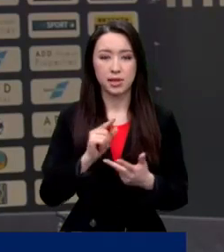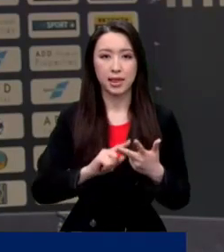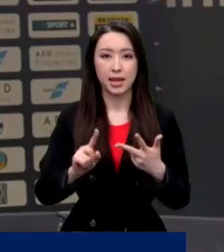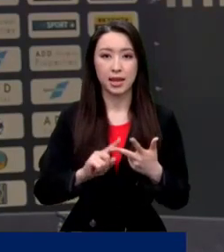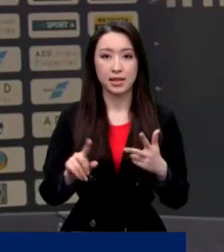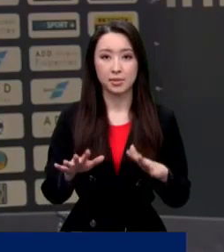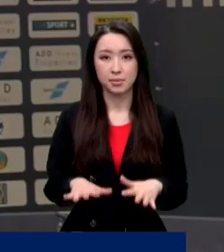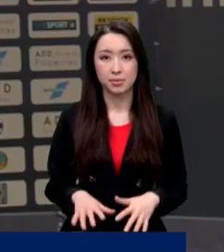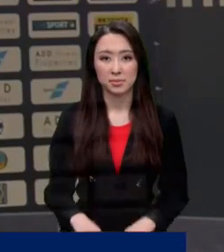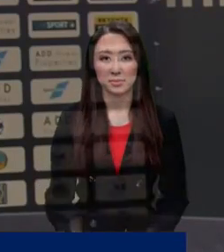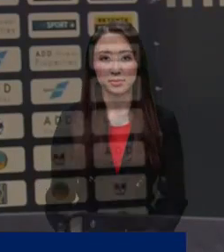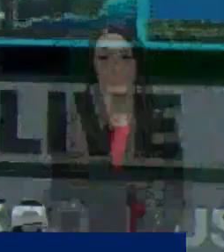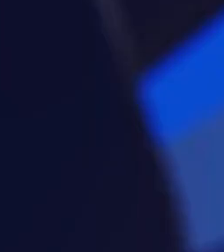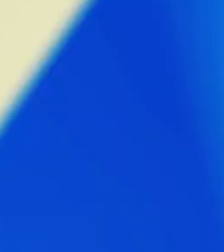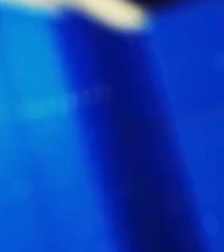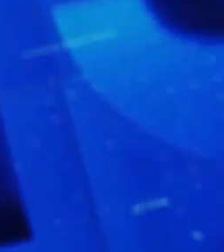место